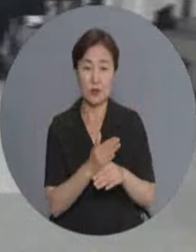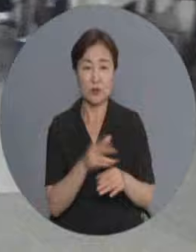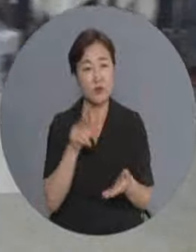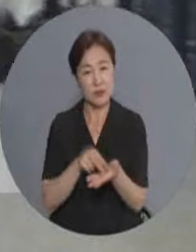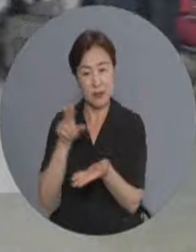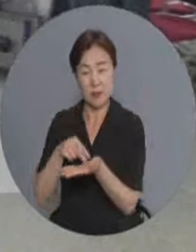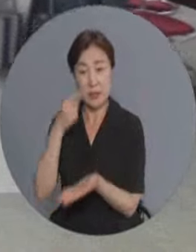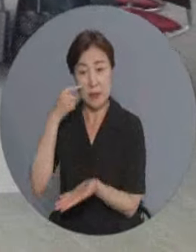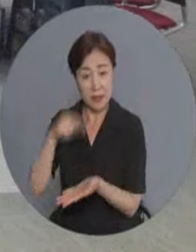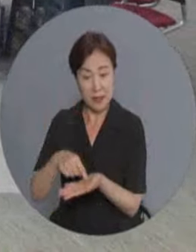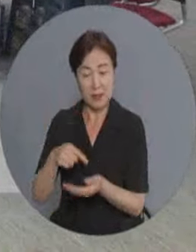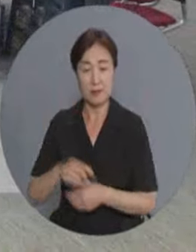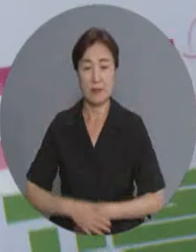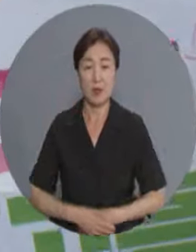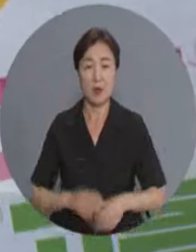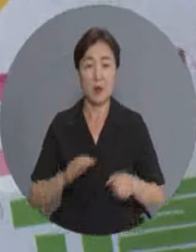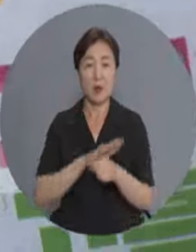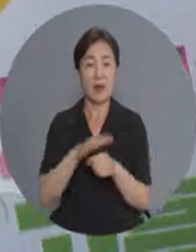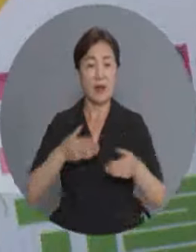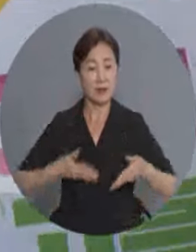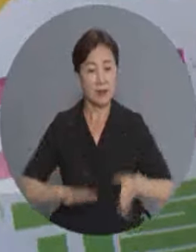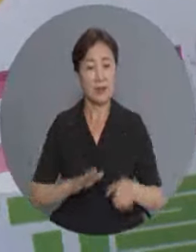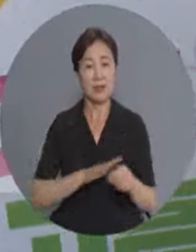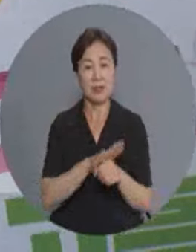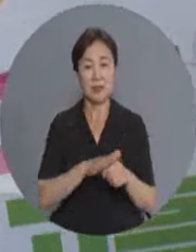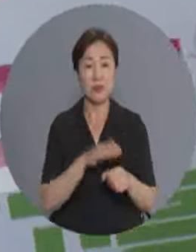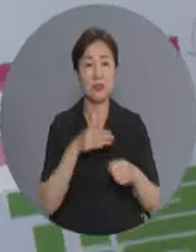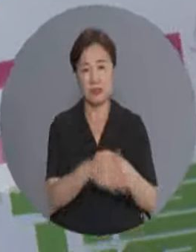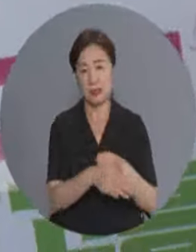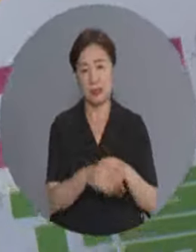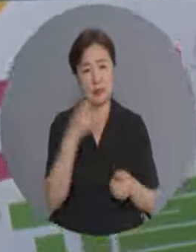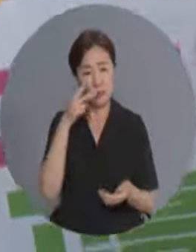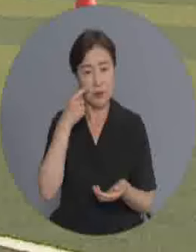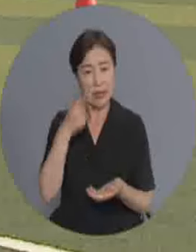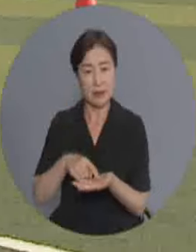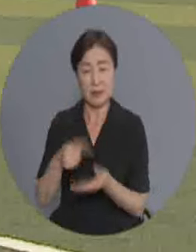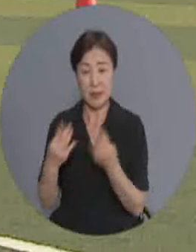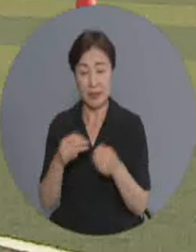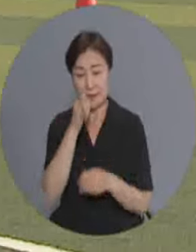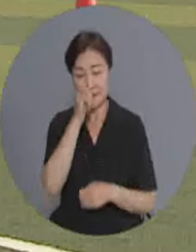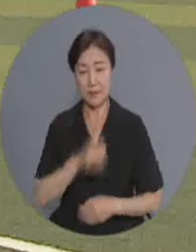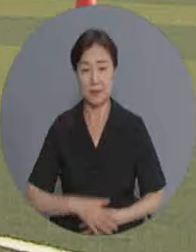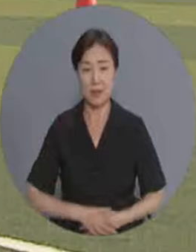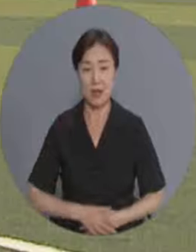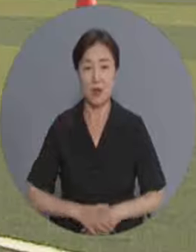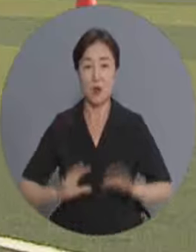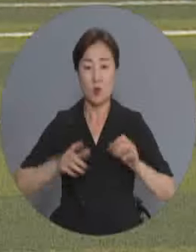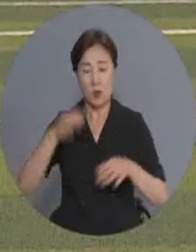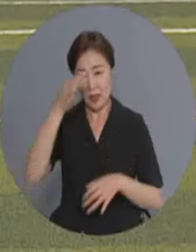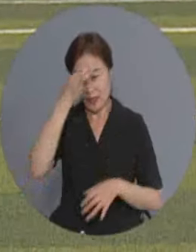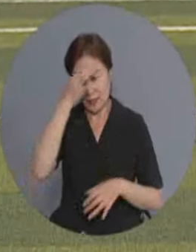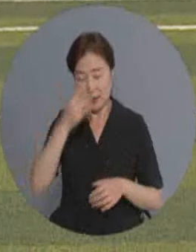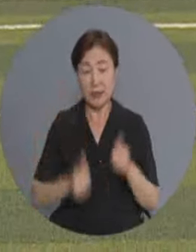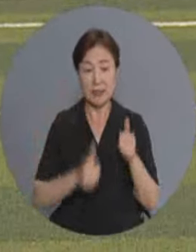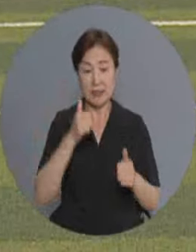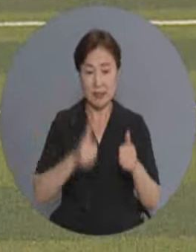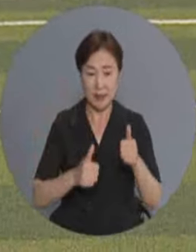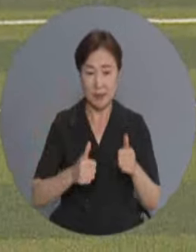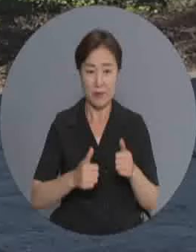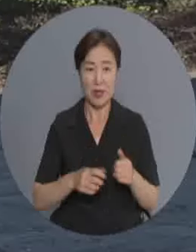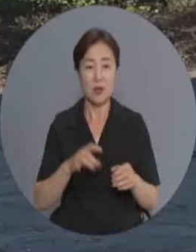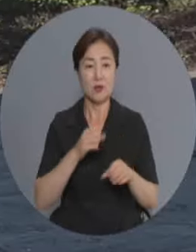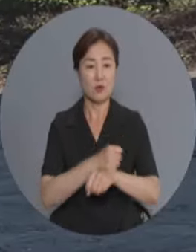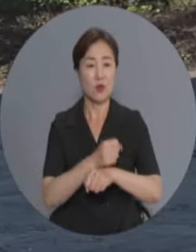개선 과제 중에서 고향사랑 기부제와 관련된 것들이 많습니다. 또 국가기술자격시험 응시 수수료